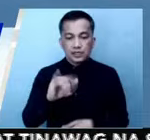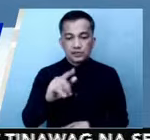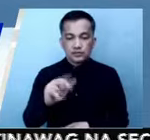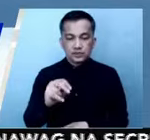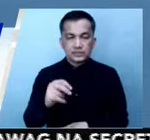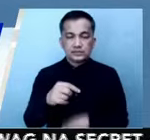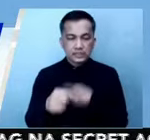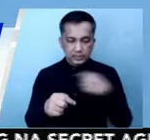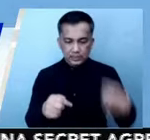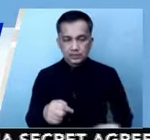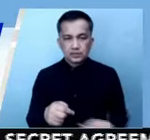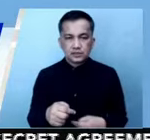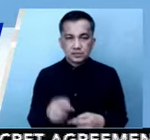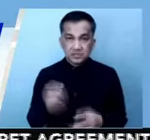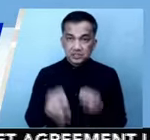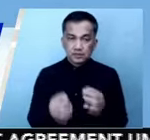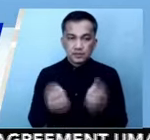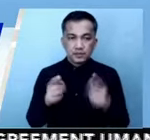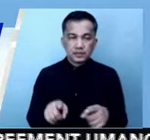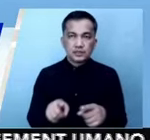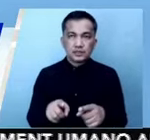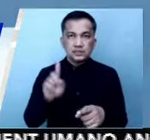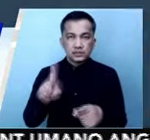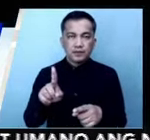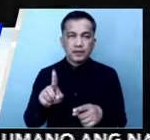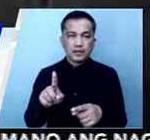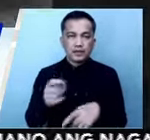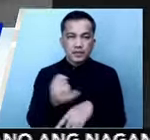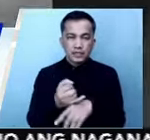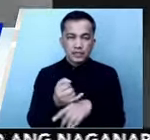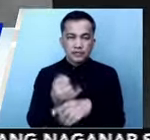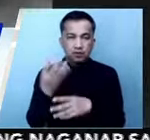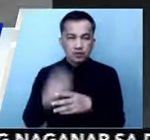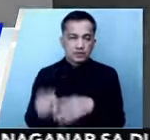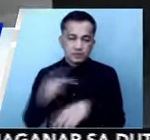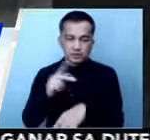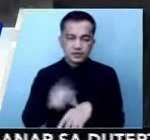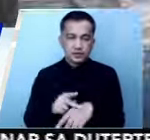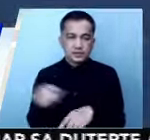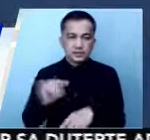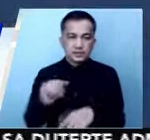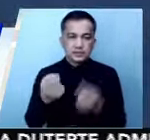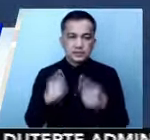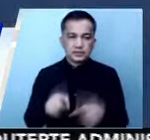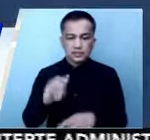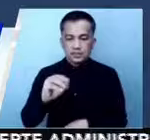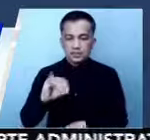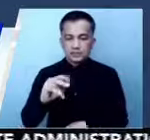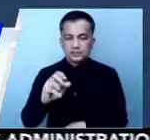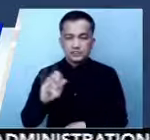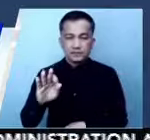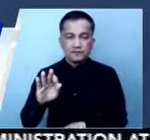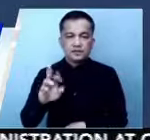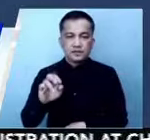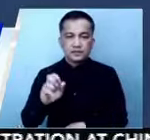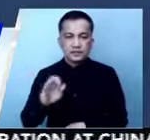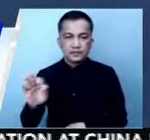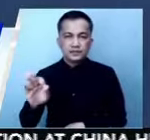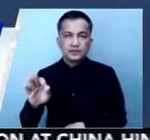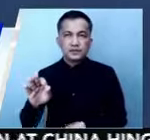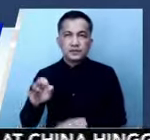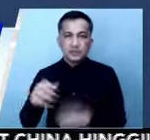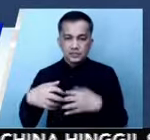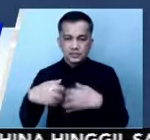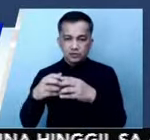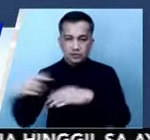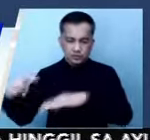isa pang feature sa South China Sea ang mawawala raw sa Pilipinas. Gaya ng nangyari sa Mischief Reef na tinayuan na ng airstrip ng China.